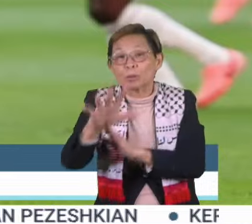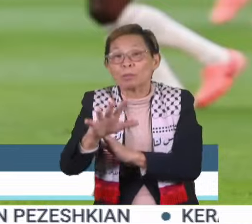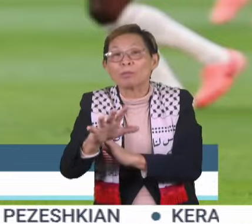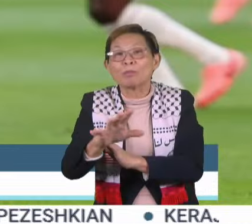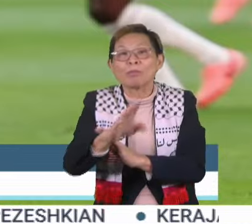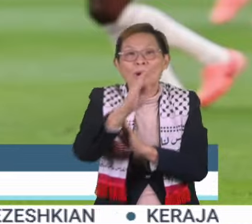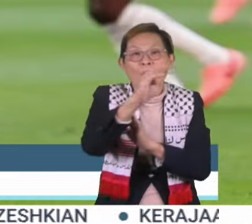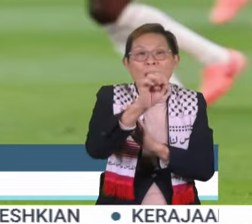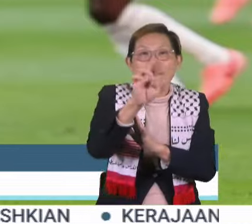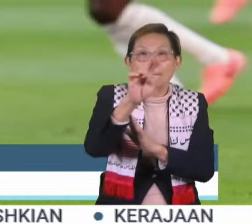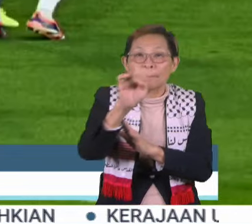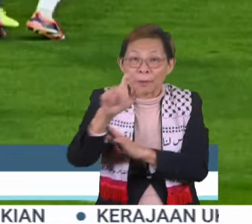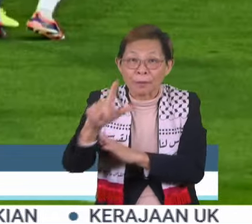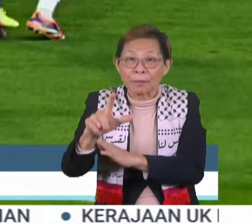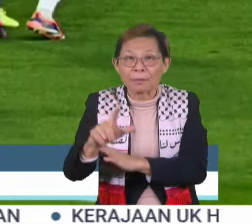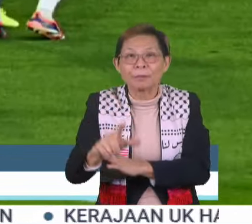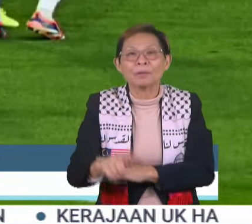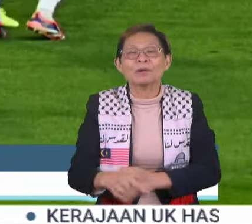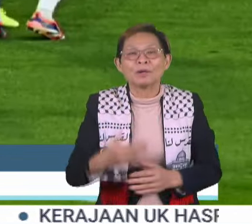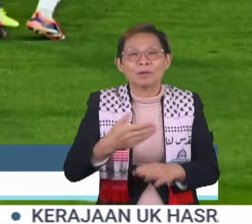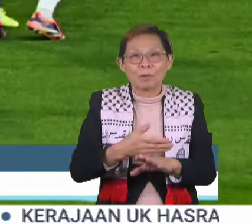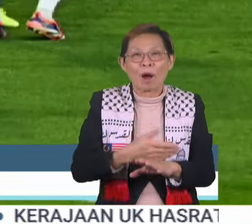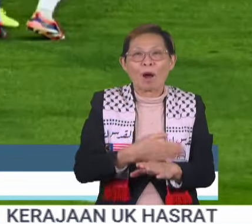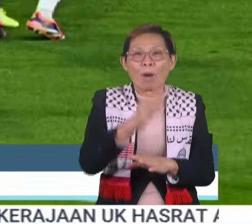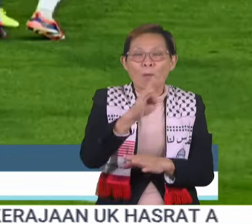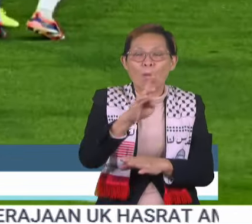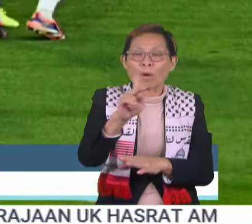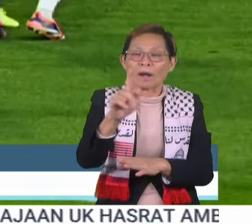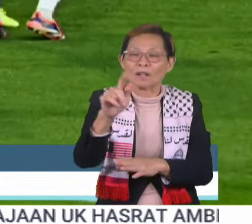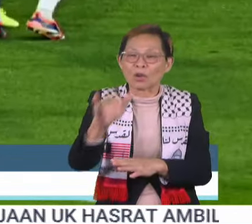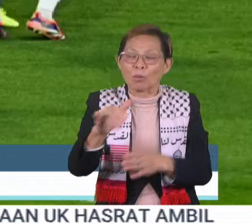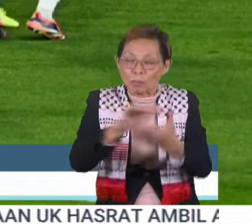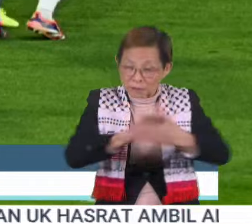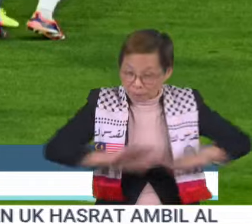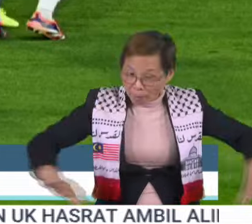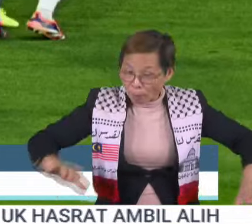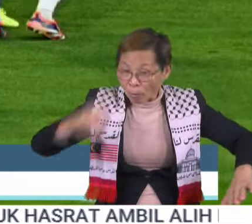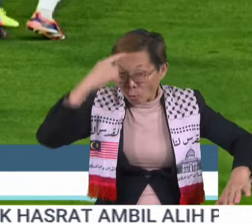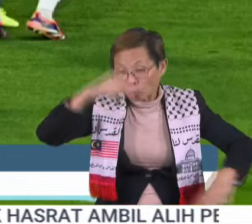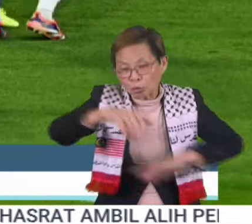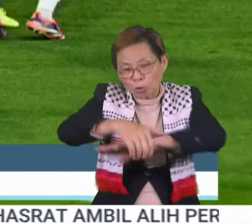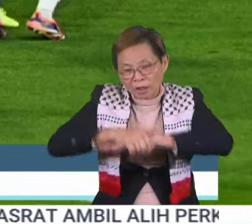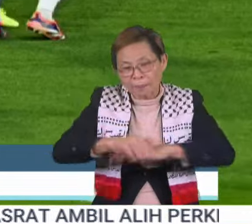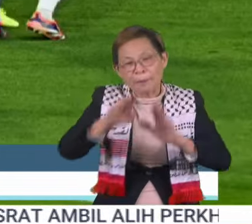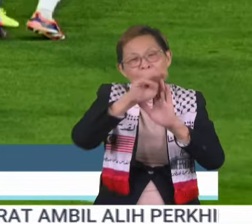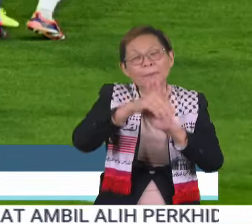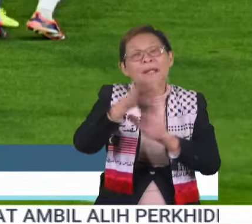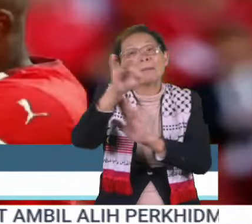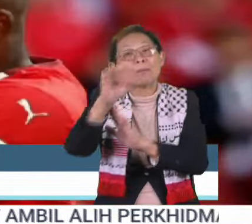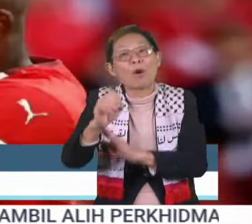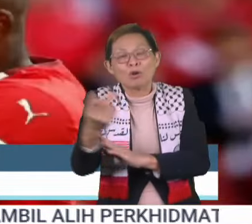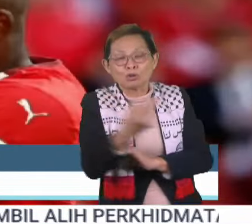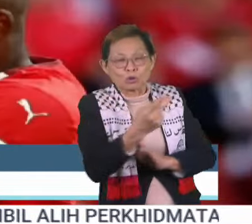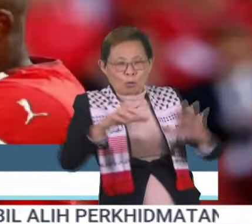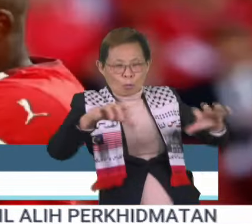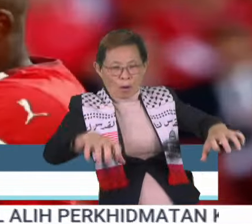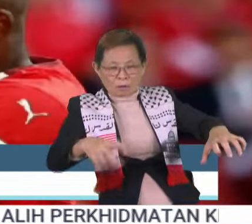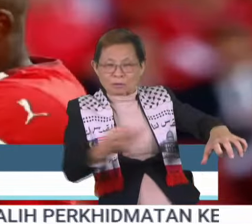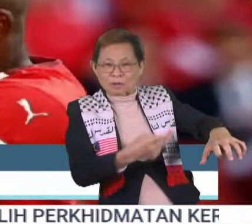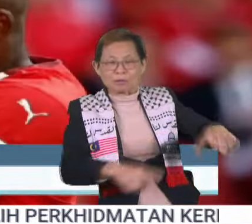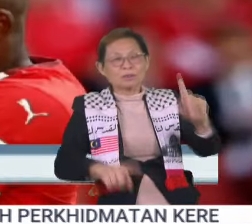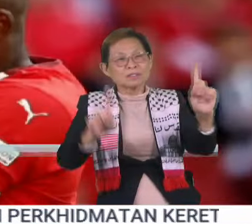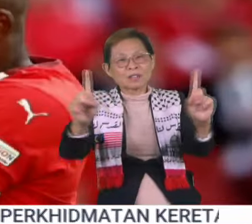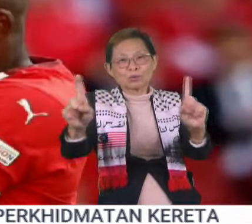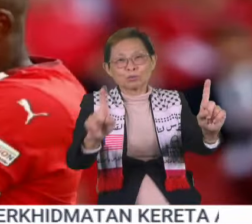menerusi Brill Embolo sebelum Bukayo Saka menyamakan kedudukan untuk England pada minit ke-80. Kedua-dua pasukan teraksi